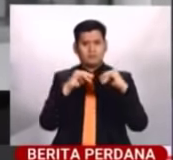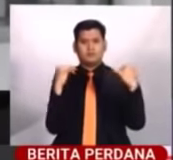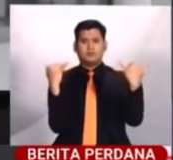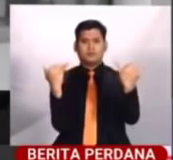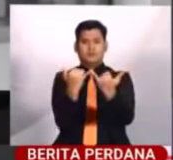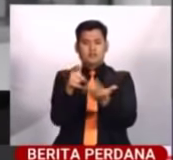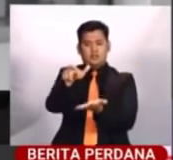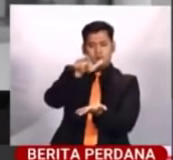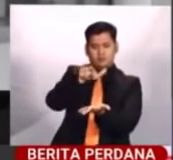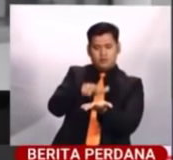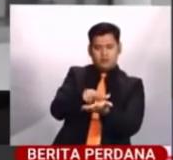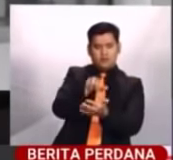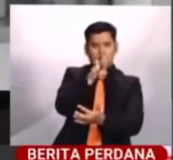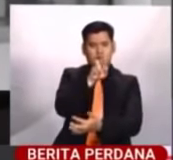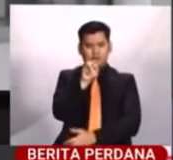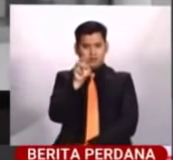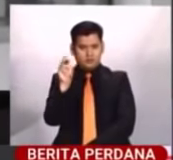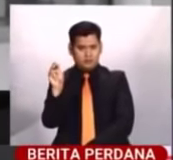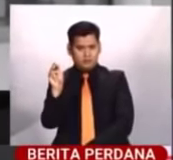Andy Reza Rohadian.